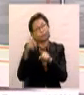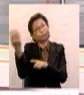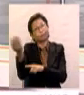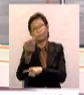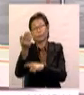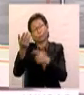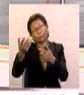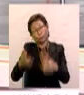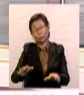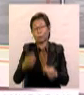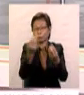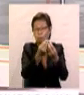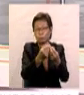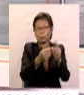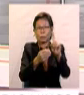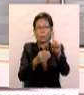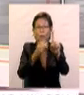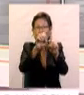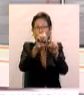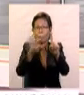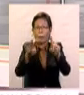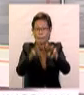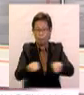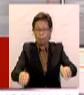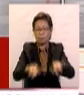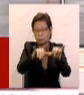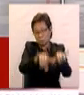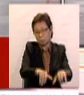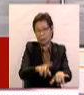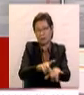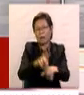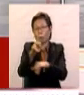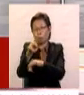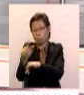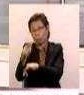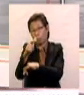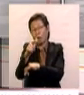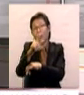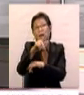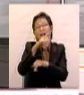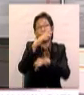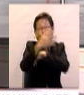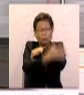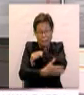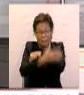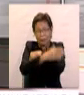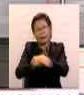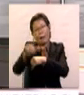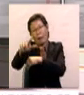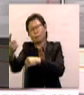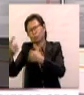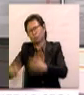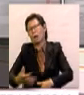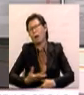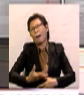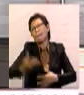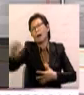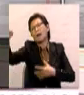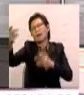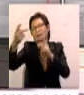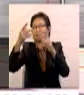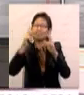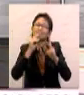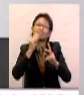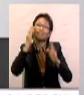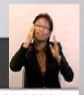biasa. Ya, daripada jumlah itu, 104 penuntut masih berada di ibu negara Khartoum, manakala selebihnya sudah kembali ke Malaysia.